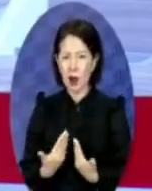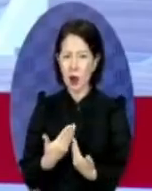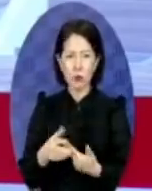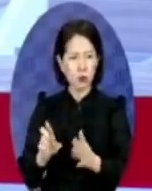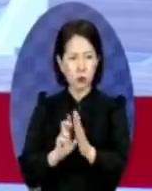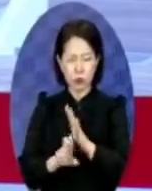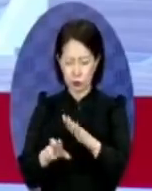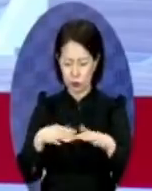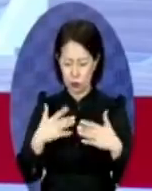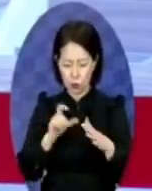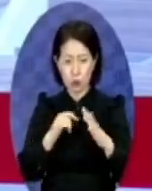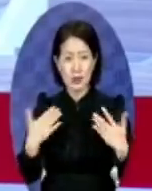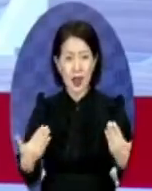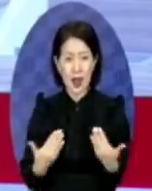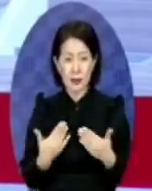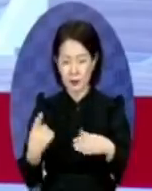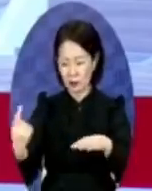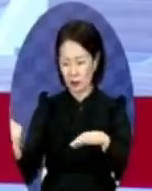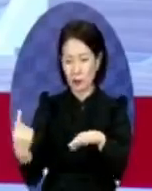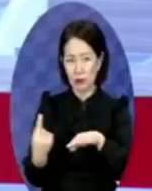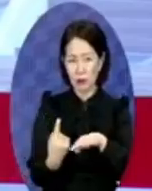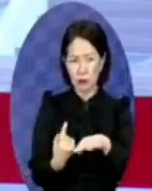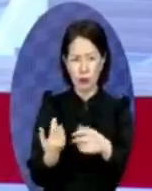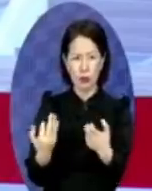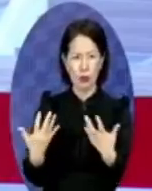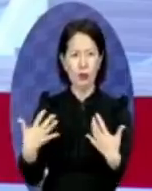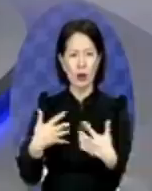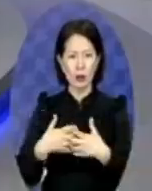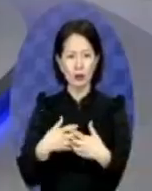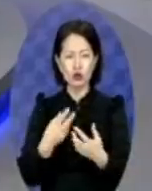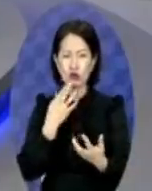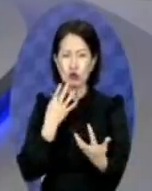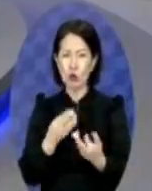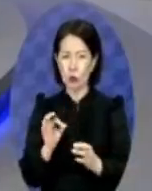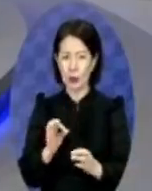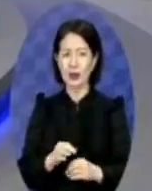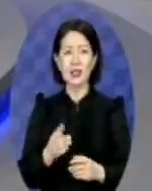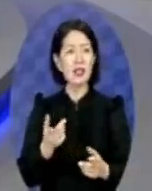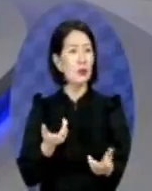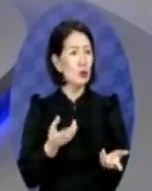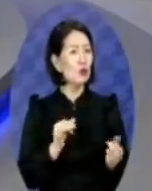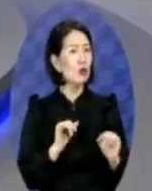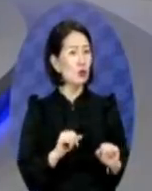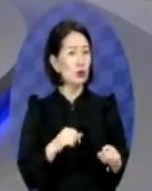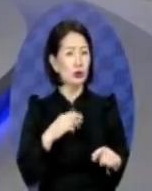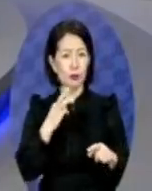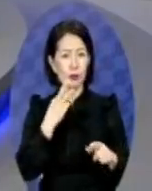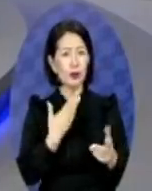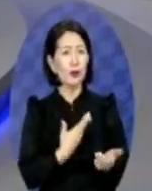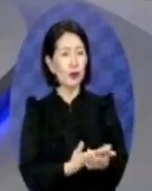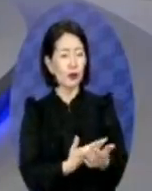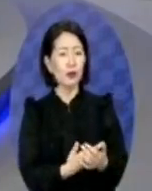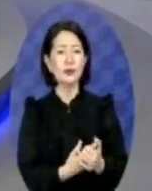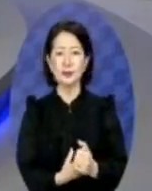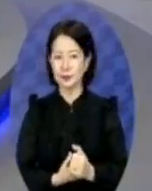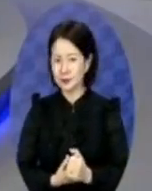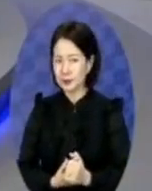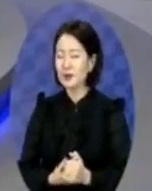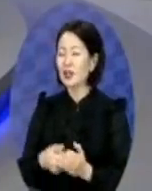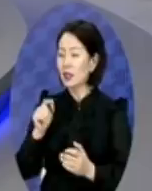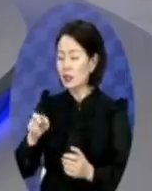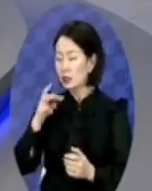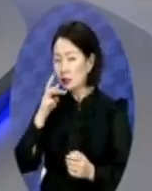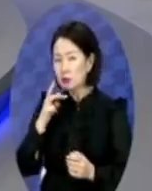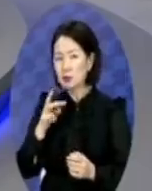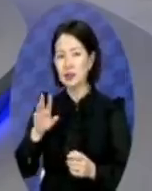орж ирэх тохиолдол цөөнгөө уусан. За тэгэхээр энэ байдал одоо ямар шаттай явж байна вэ? За тэгэхээр энэ байдал дээр бол нийслэлийн байгаль орчны